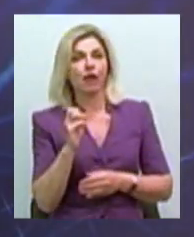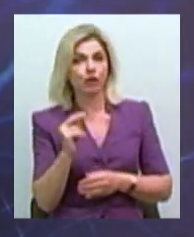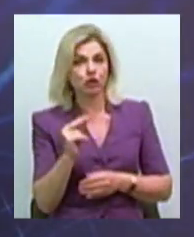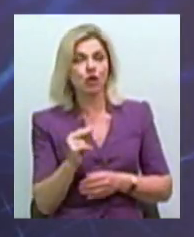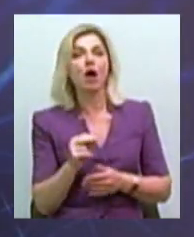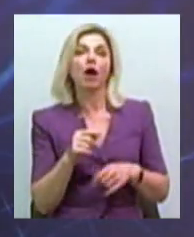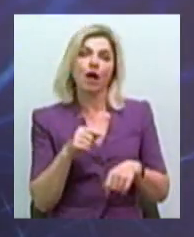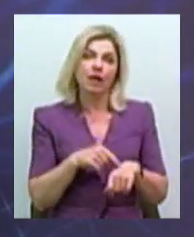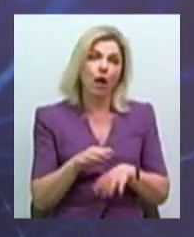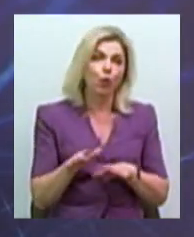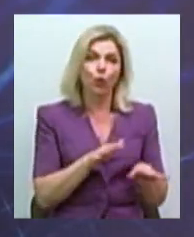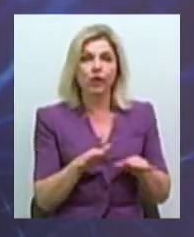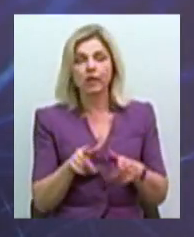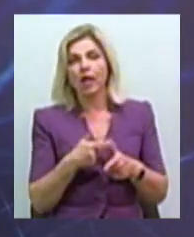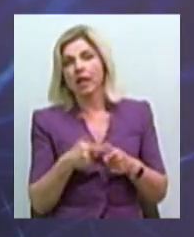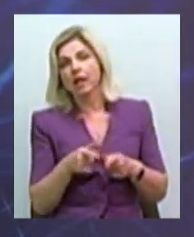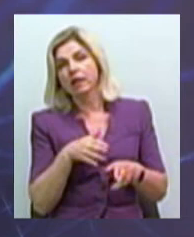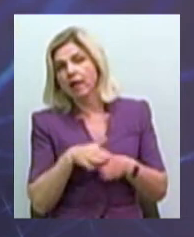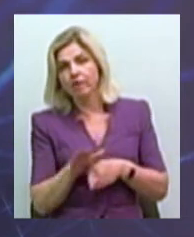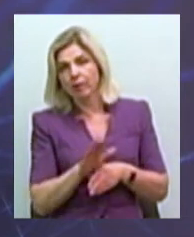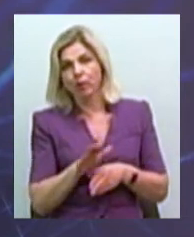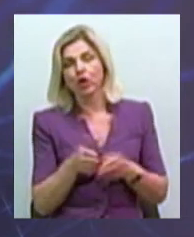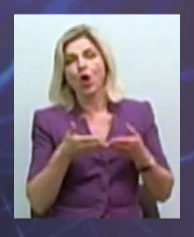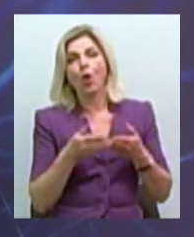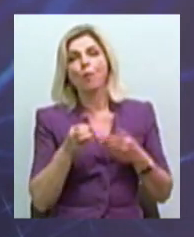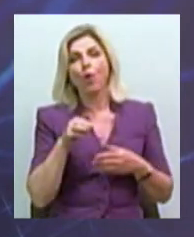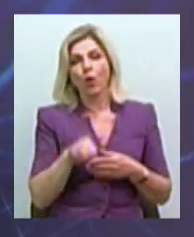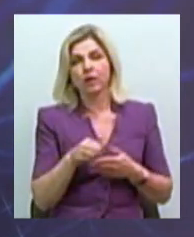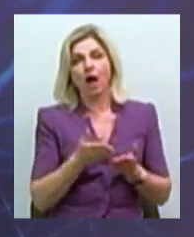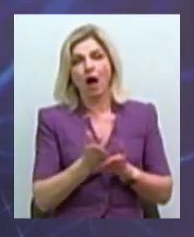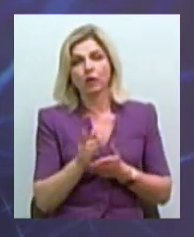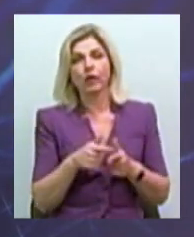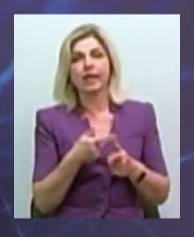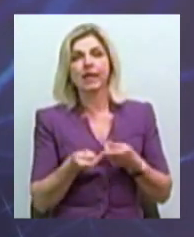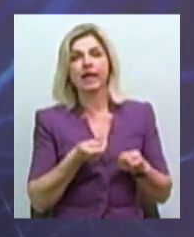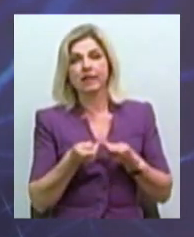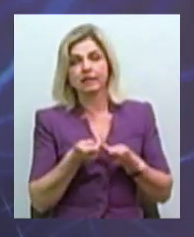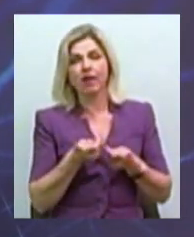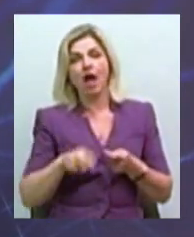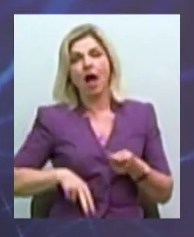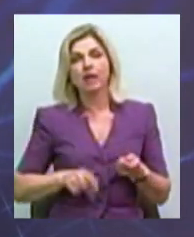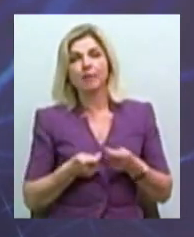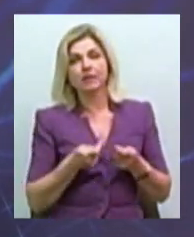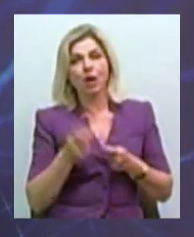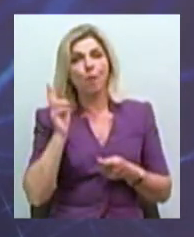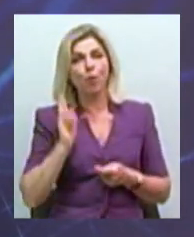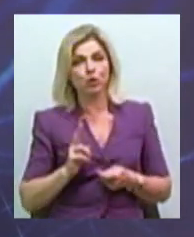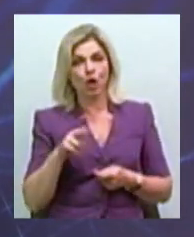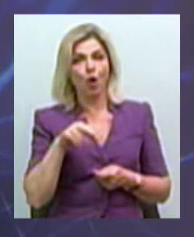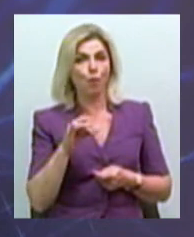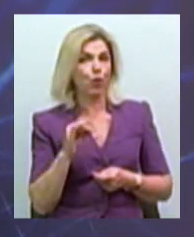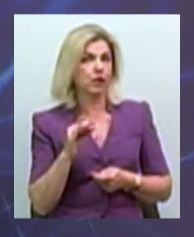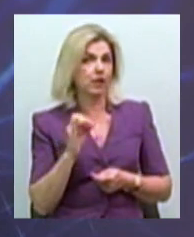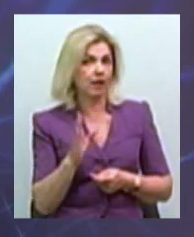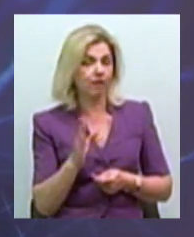Відреагують чи не відреагують представники портової галузі чи керівництво адміністрації морських портів? Це